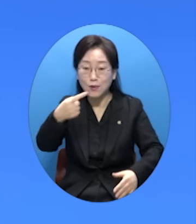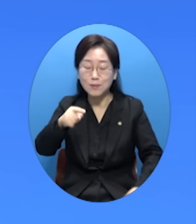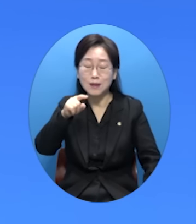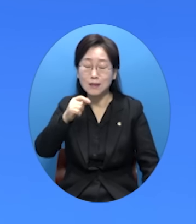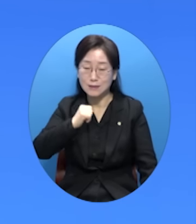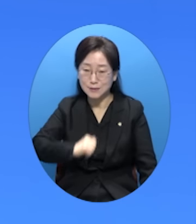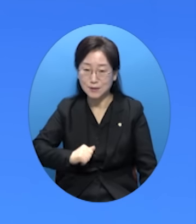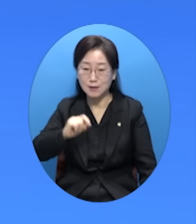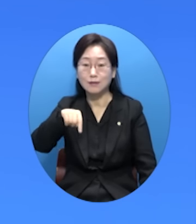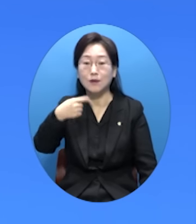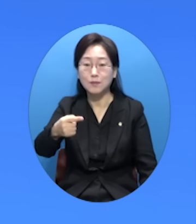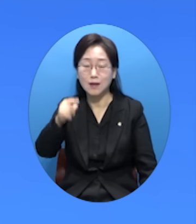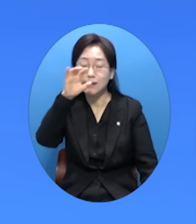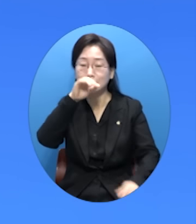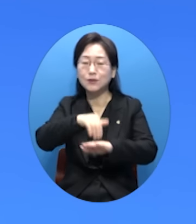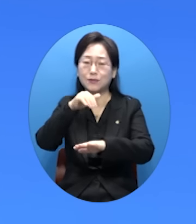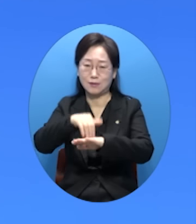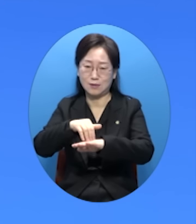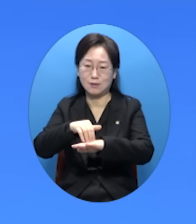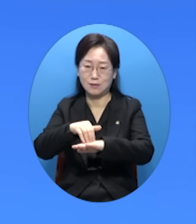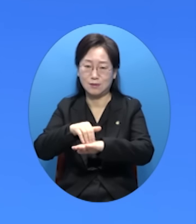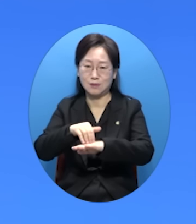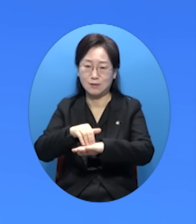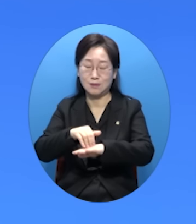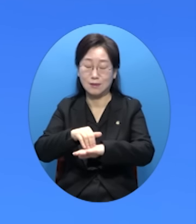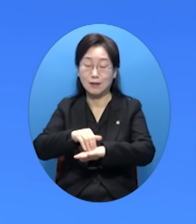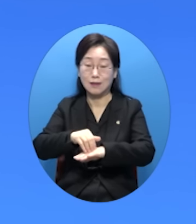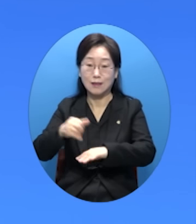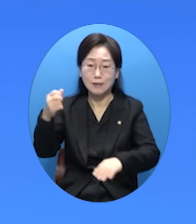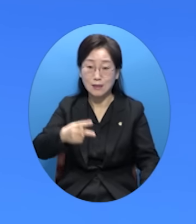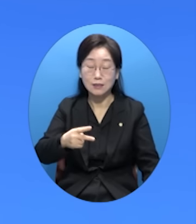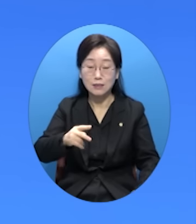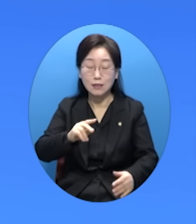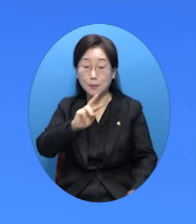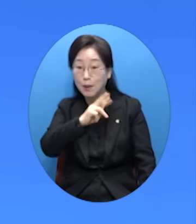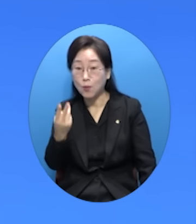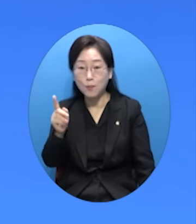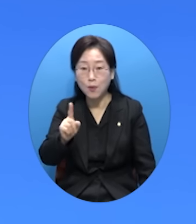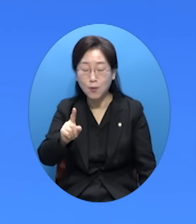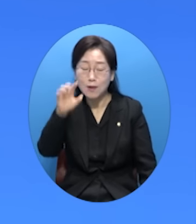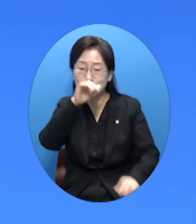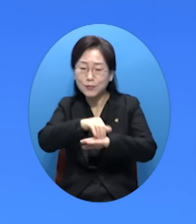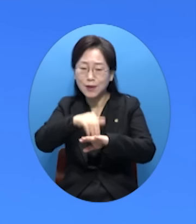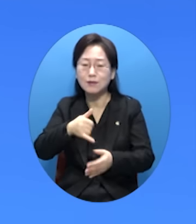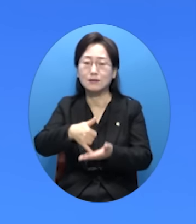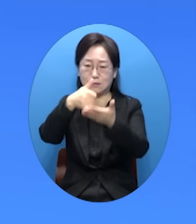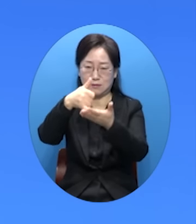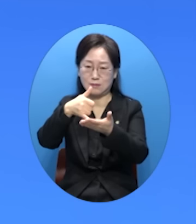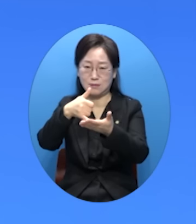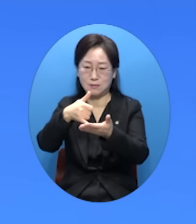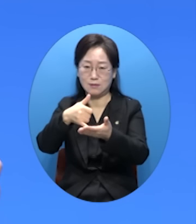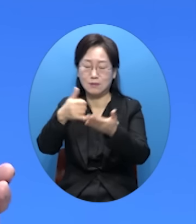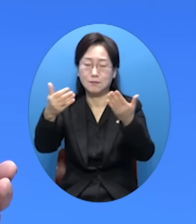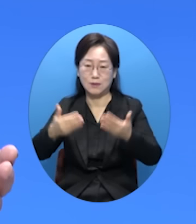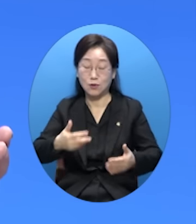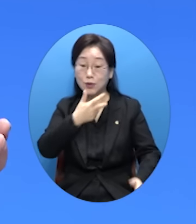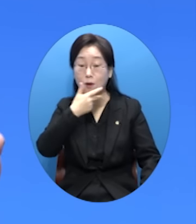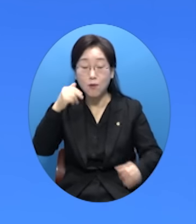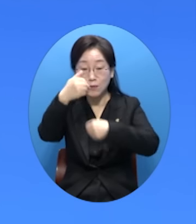인내는 연단을 다시 번역하면 연단된 인격을, 그래서 영어